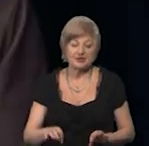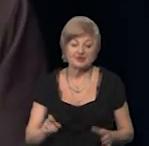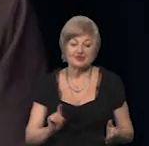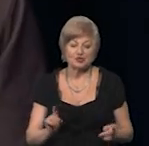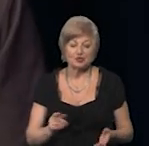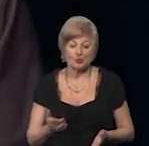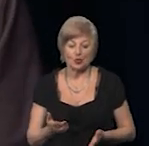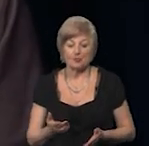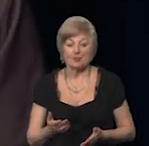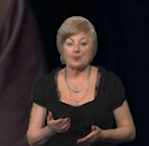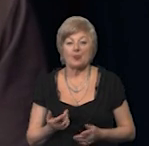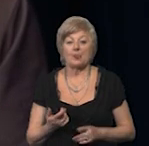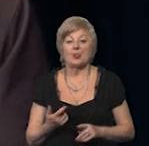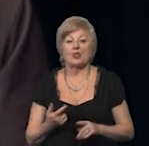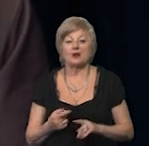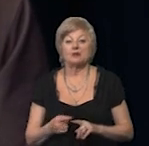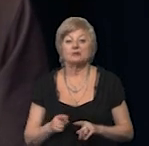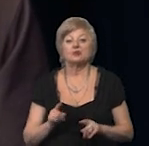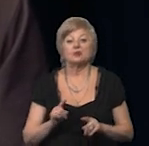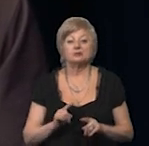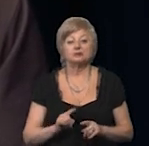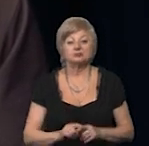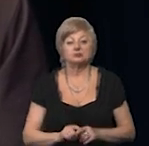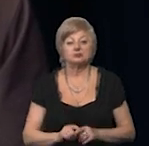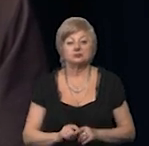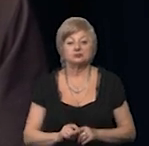Окей, кажу, ви електричну енергію бачите?